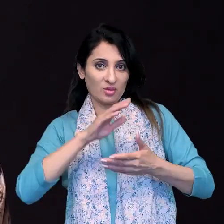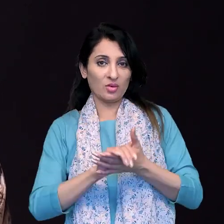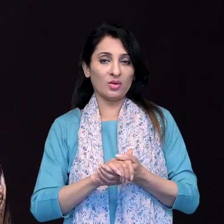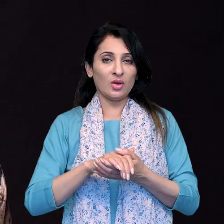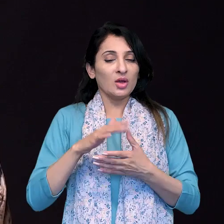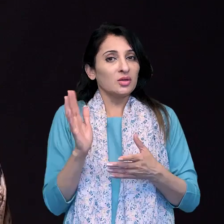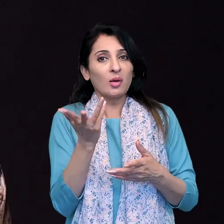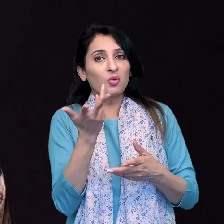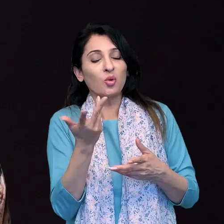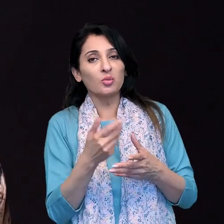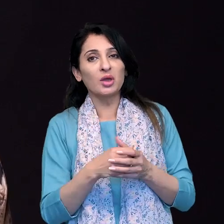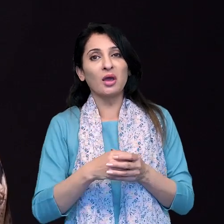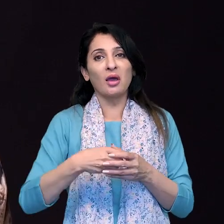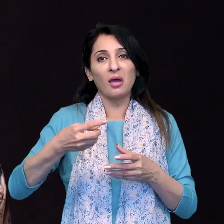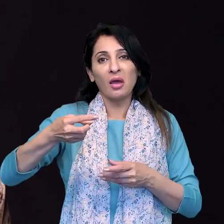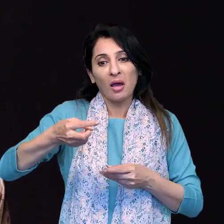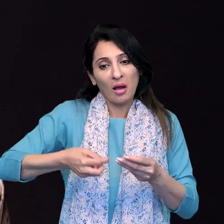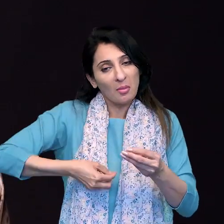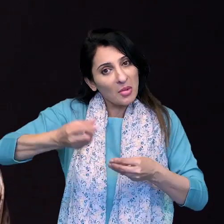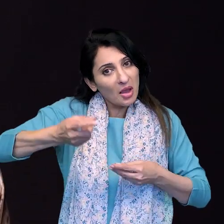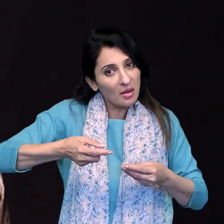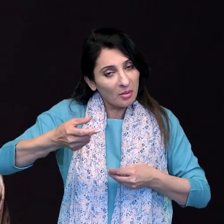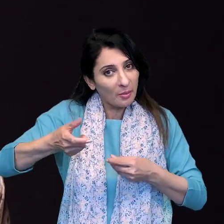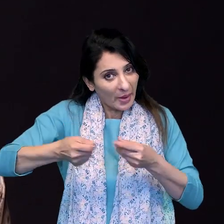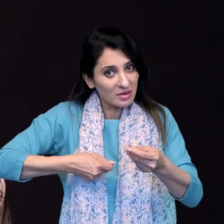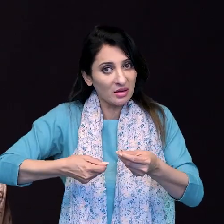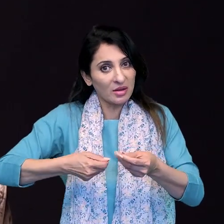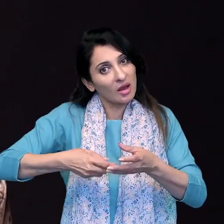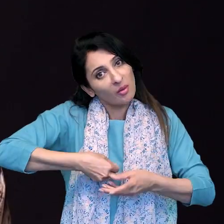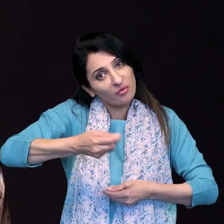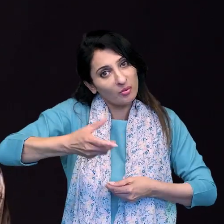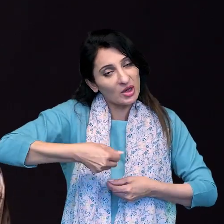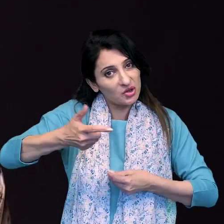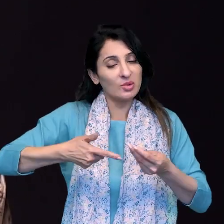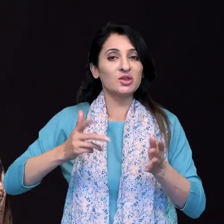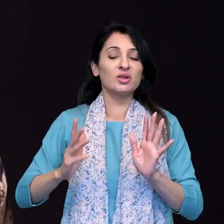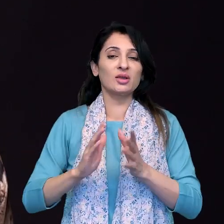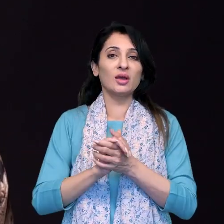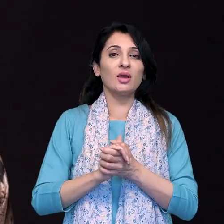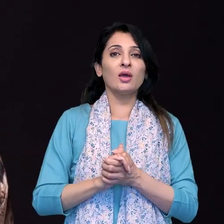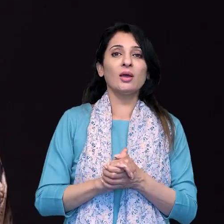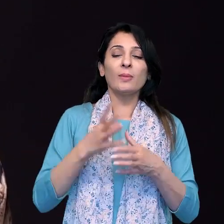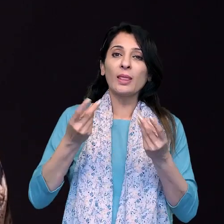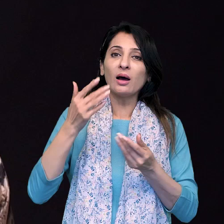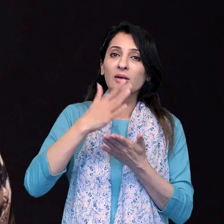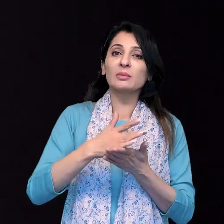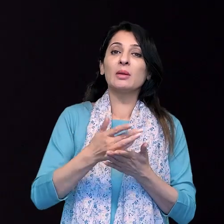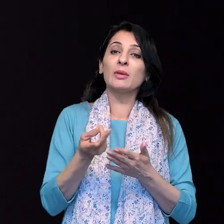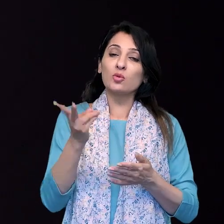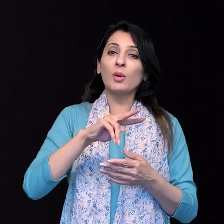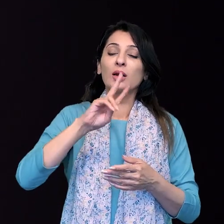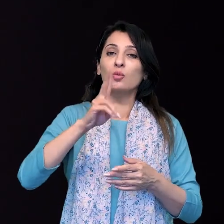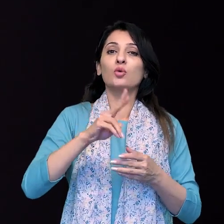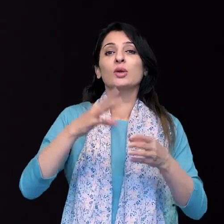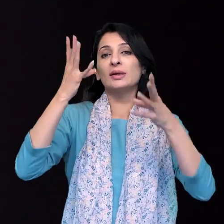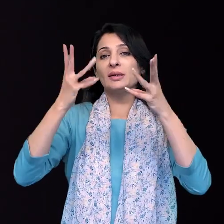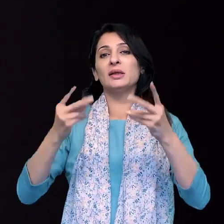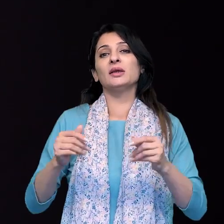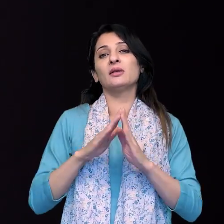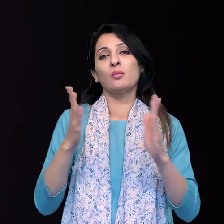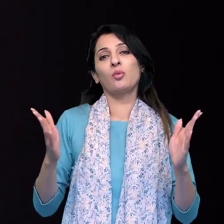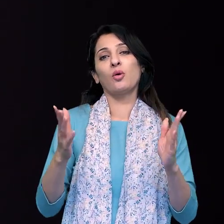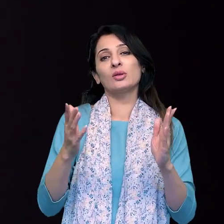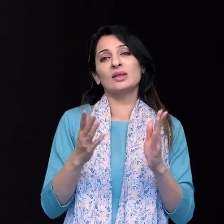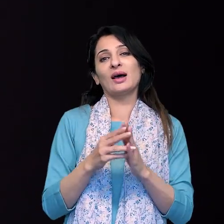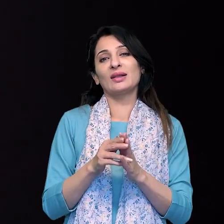कैन एक्सपोर्ट योर ग्रे मैटर, यू कैन एक्सपोर्ट योर टैलेंट. सो फाइनली आई वुड जस्ट लाइक टू रिपीट दैट, यू नो, डेटा